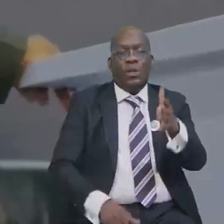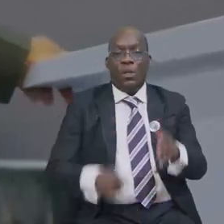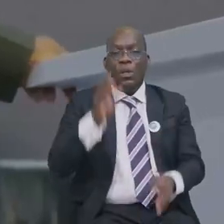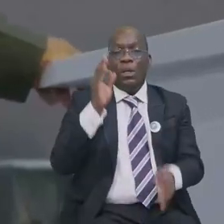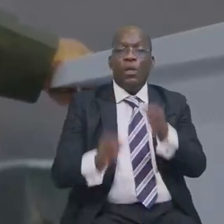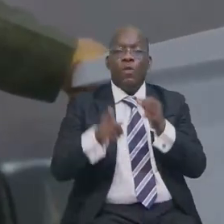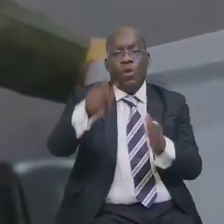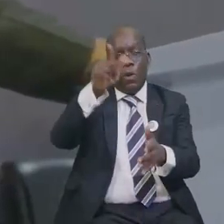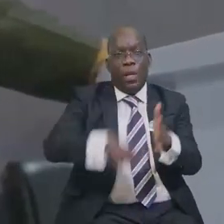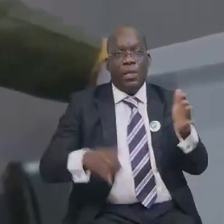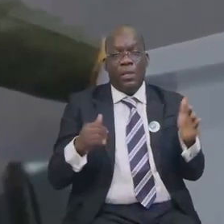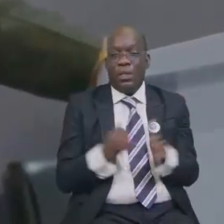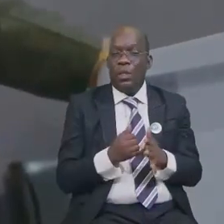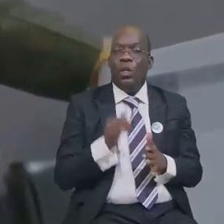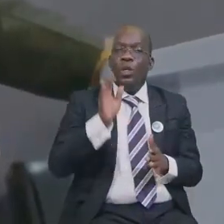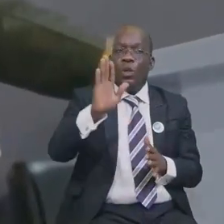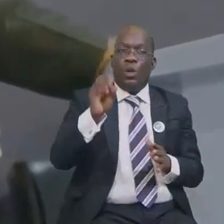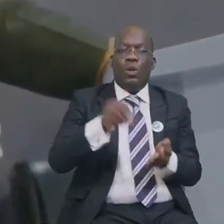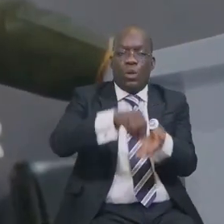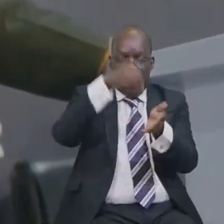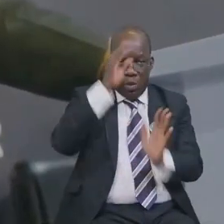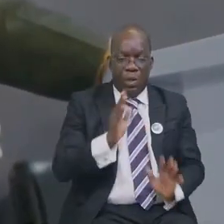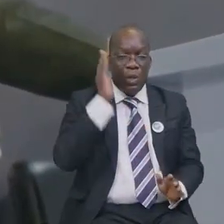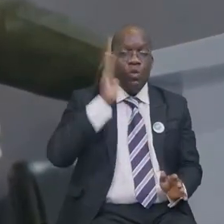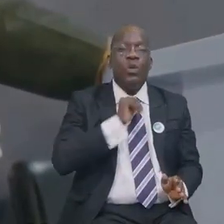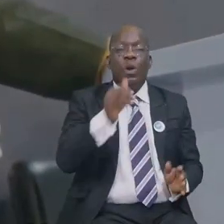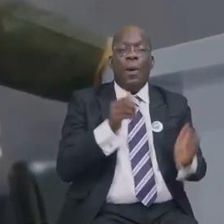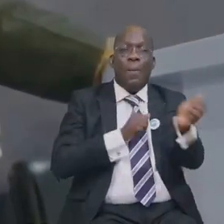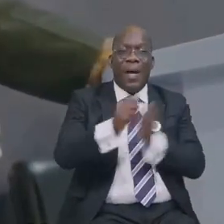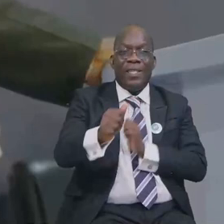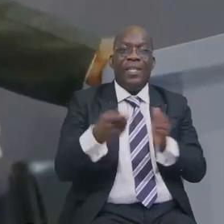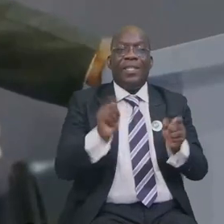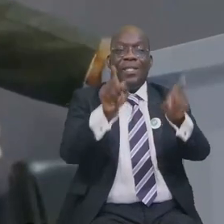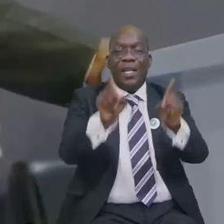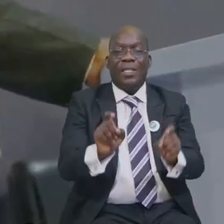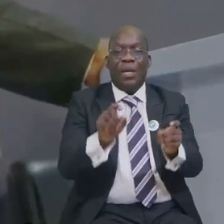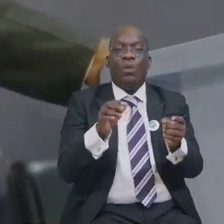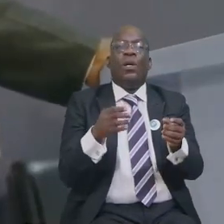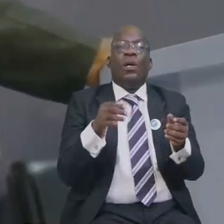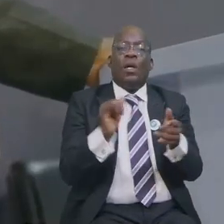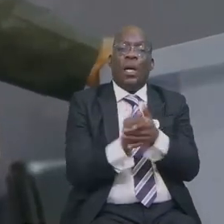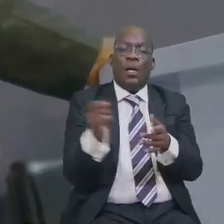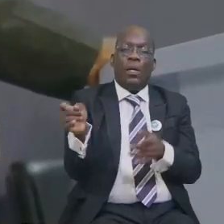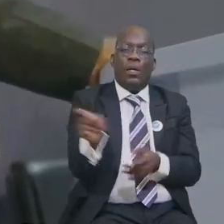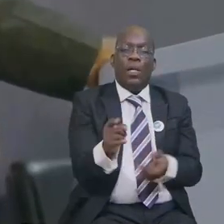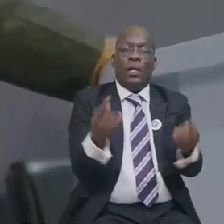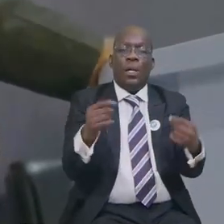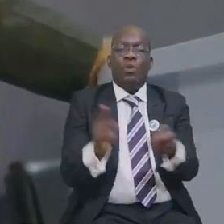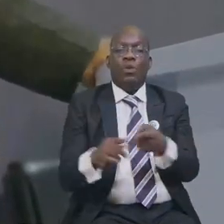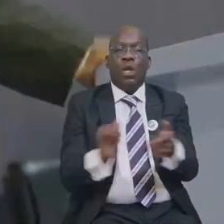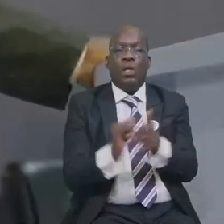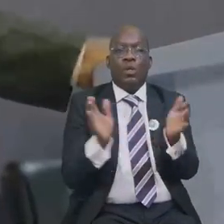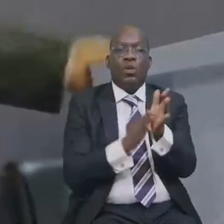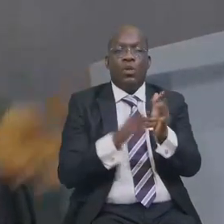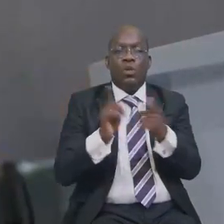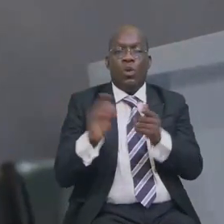vos élèves ne pourront pas réussir à l'examen qu'ils sont venus préparer dans cette école.